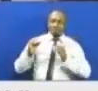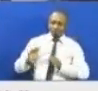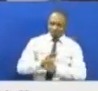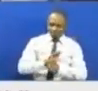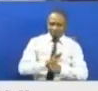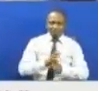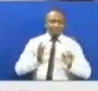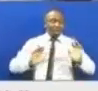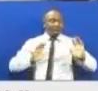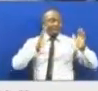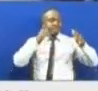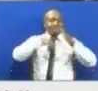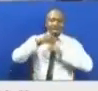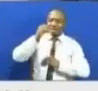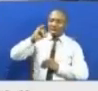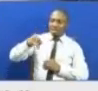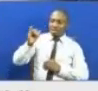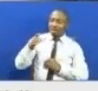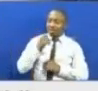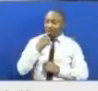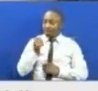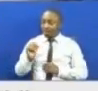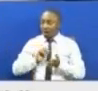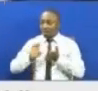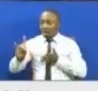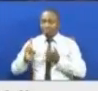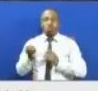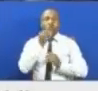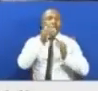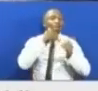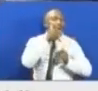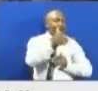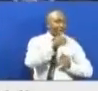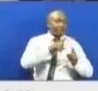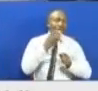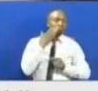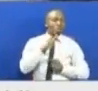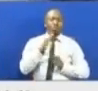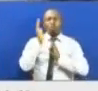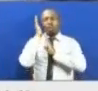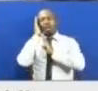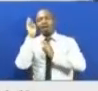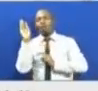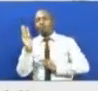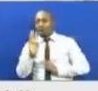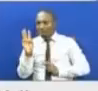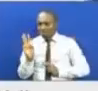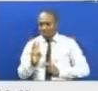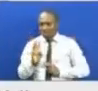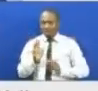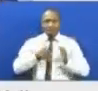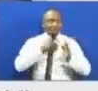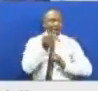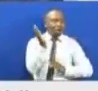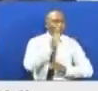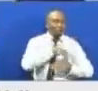Maisha ndani ya jiji la Dar es Salaam, kula ni hapo baadaye. Lakini muhimu ni wapi utalaza ubavu wako baada ya kutoka